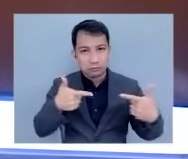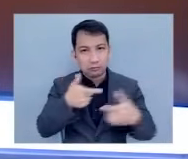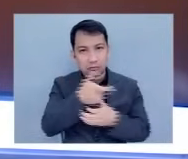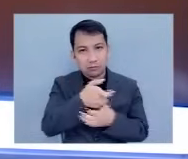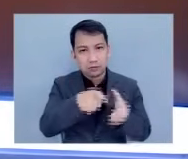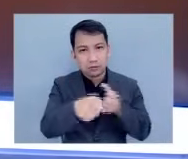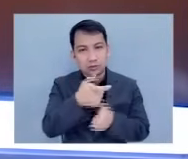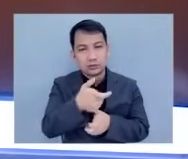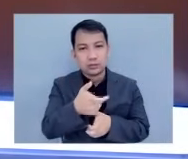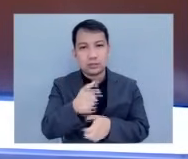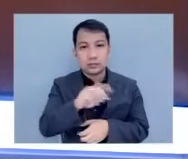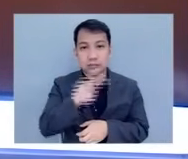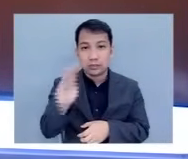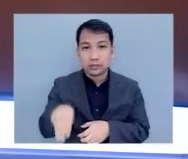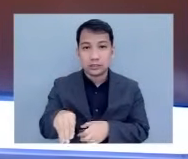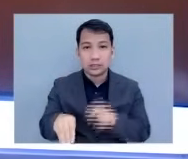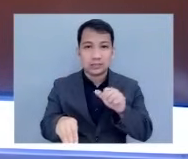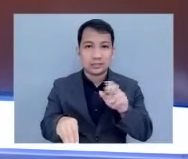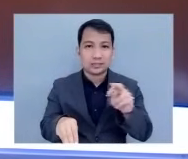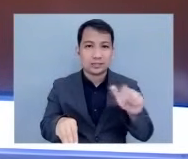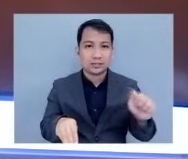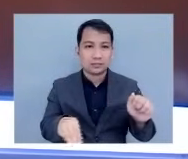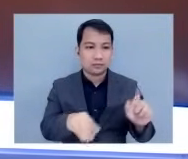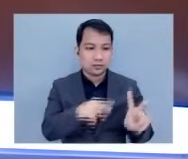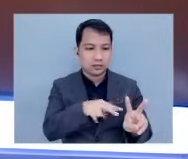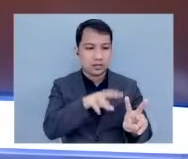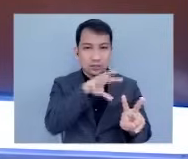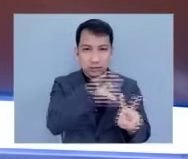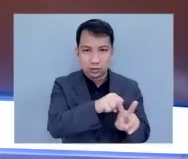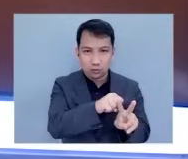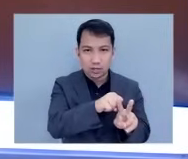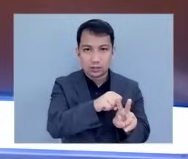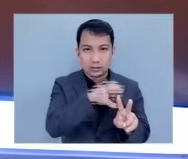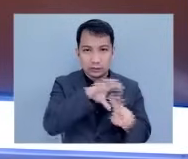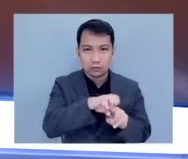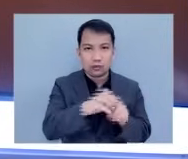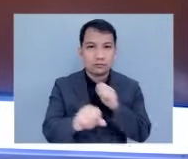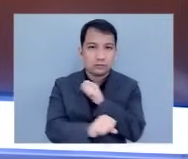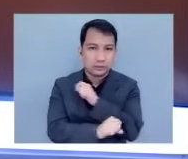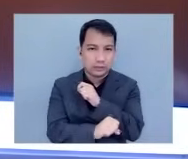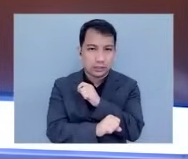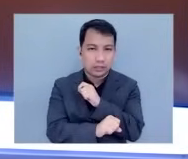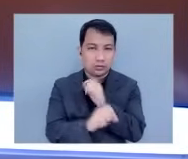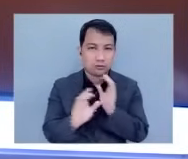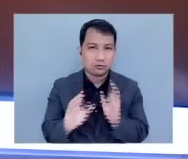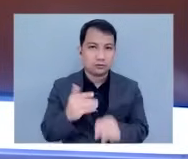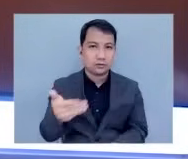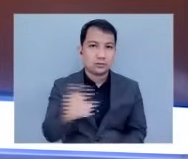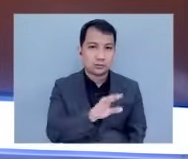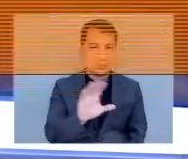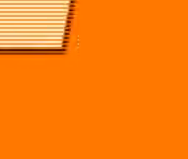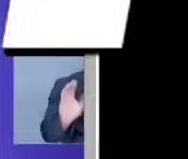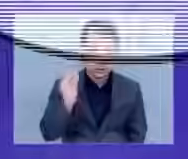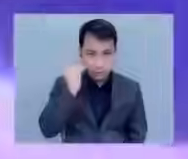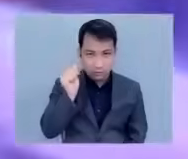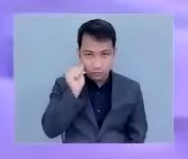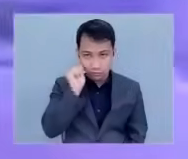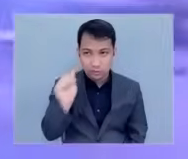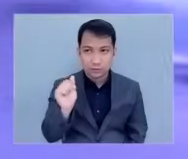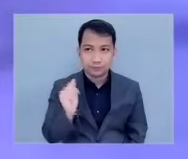sa parehong lungsod, nahuli ang dalawang notorious umanong snatcher. Nasa frontline ng balitang yan, si Dave Abuel.